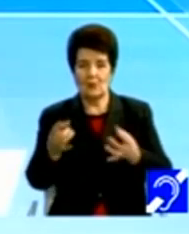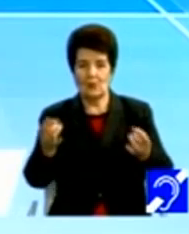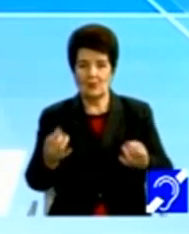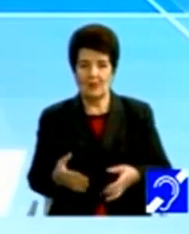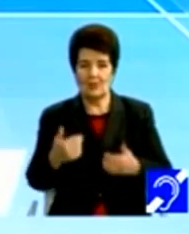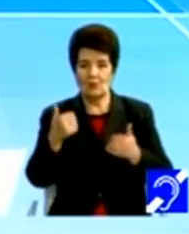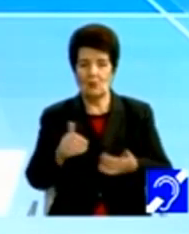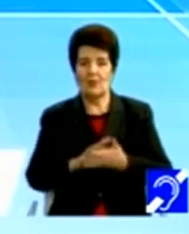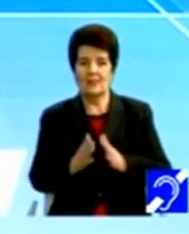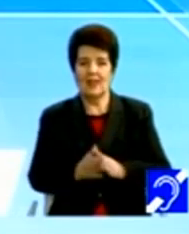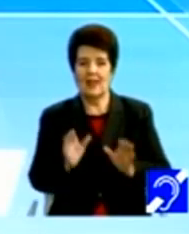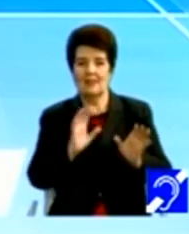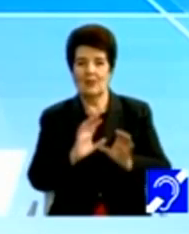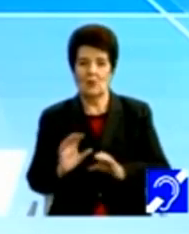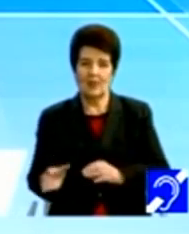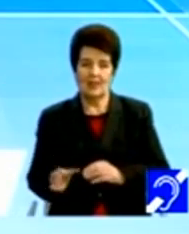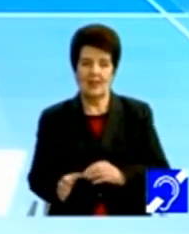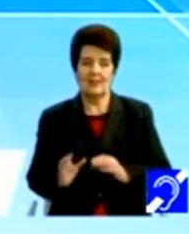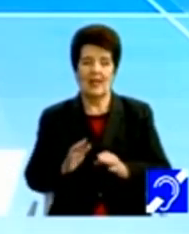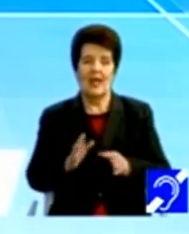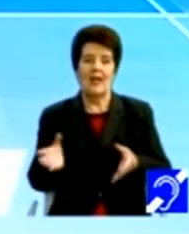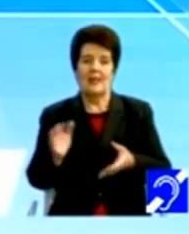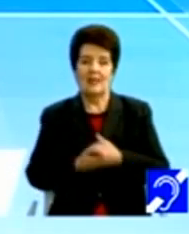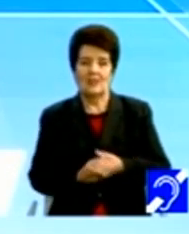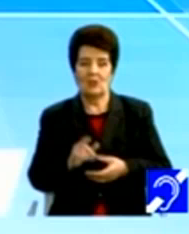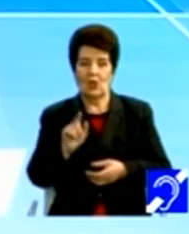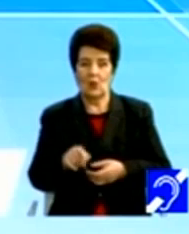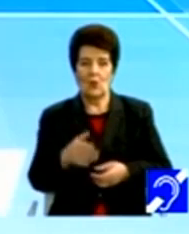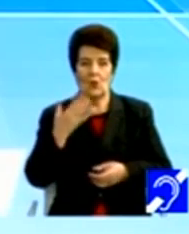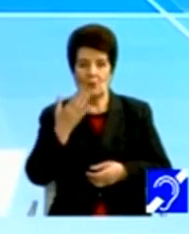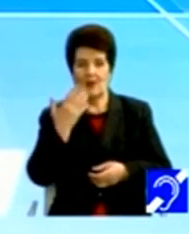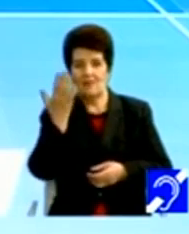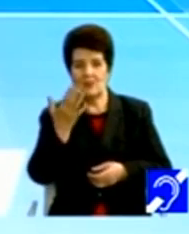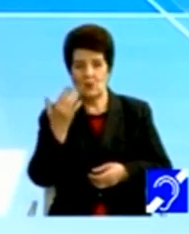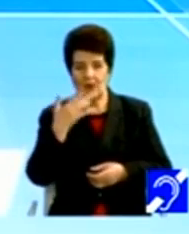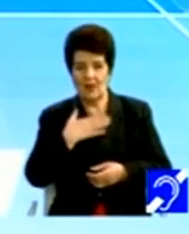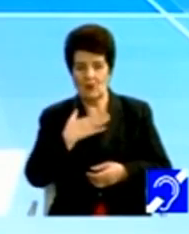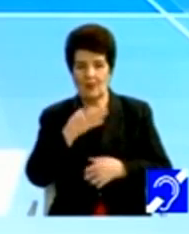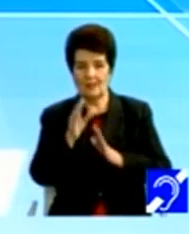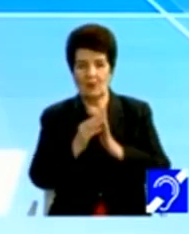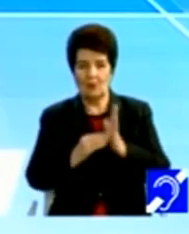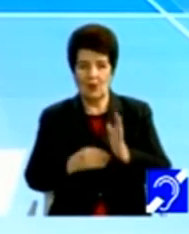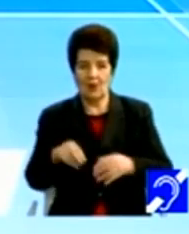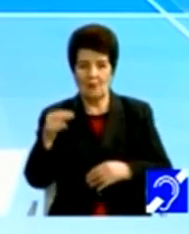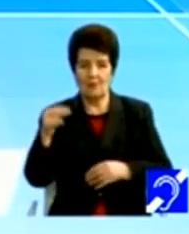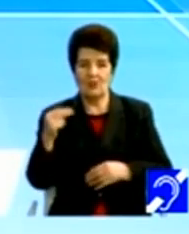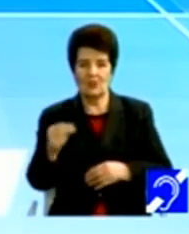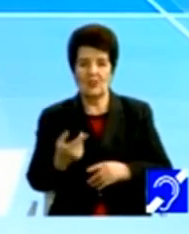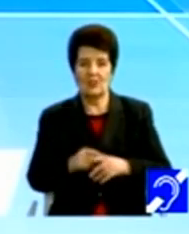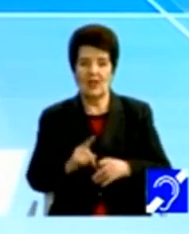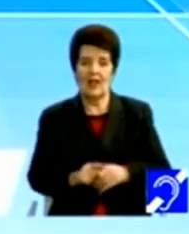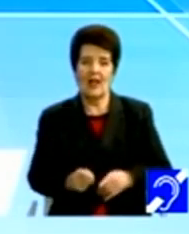prosperitate, bunăstare și securitate prin reîntregirea cu România. Asta este viziunea noastră clară, iar sloganul președintelui care ne